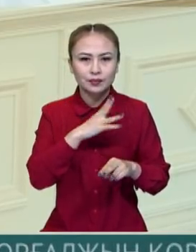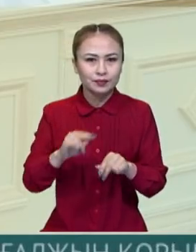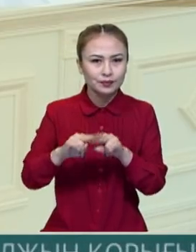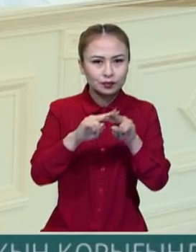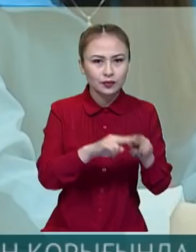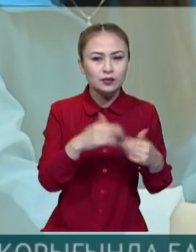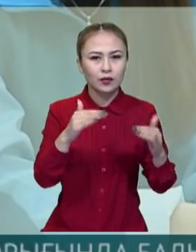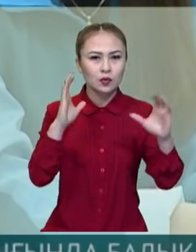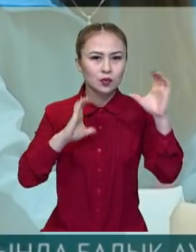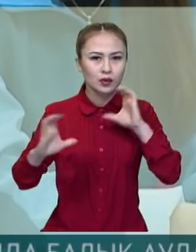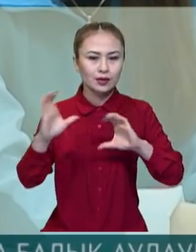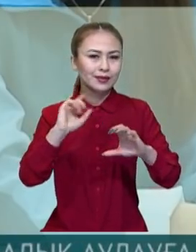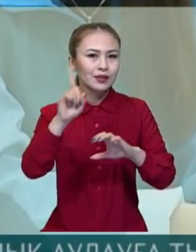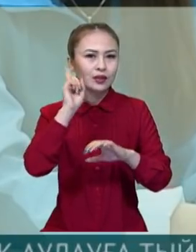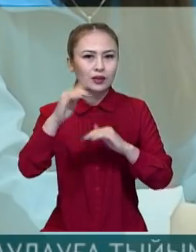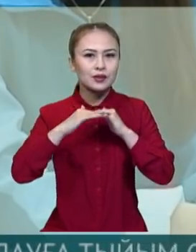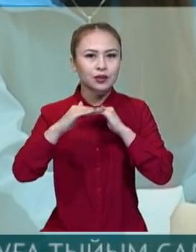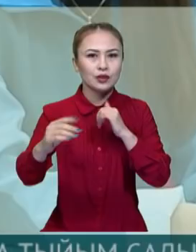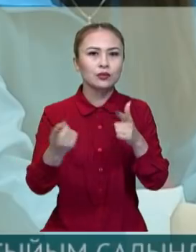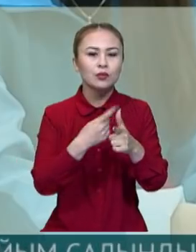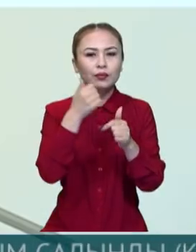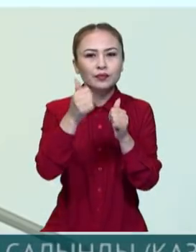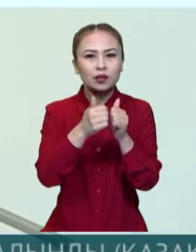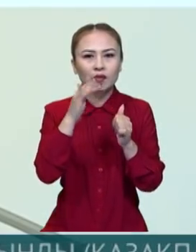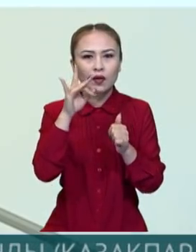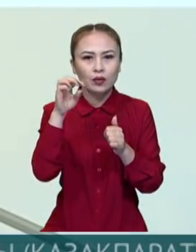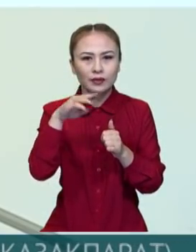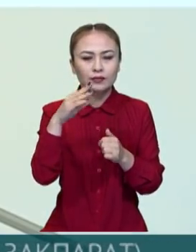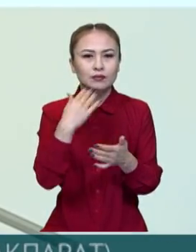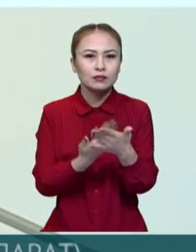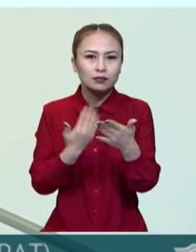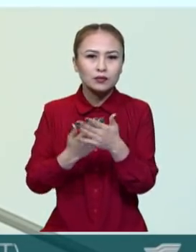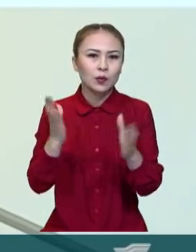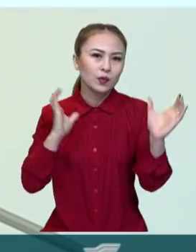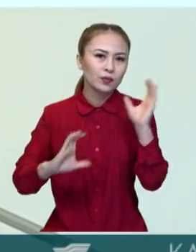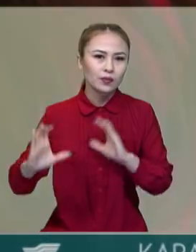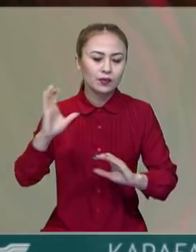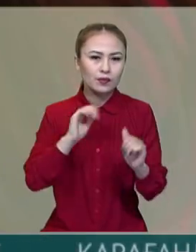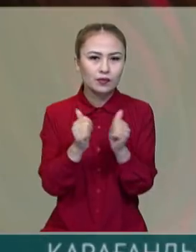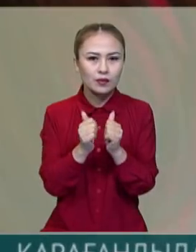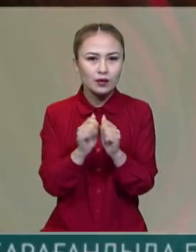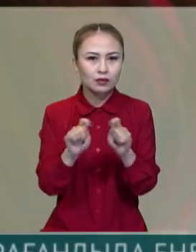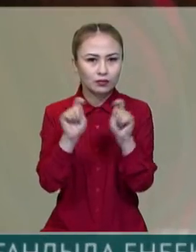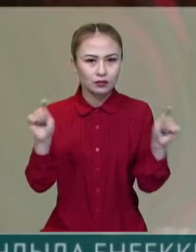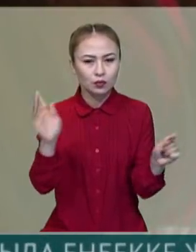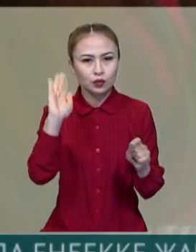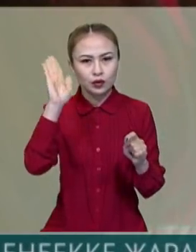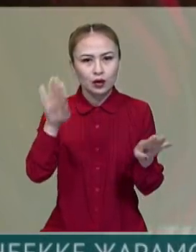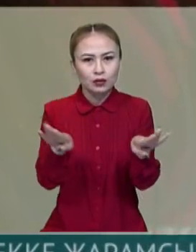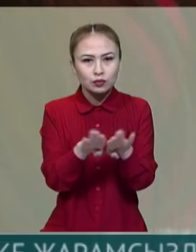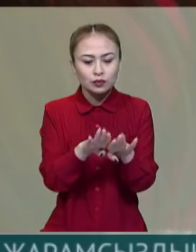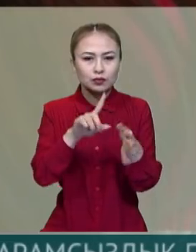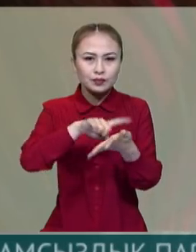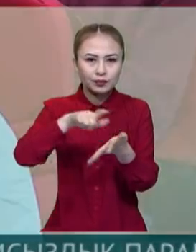теңге бөлінді. Жергілікті студенттердің жасыл елге жақын болу үшін фронт кеңсе жергілікті университет жанынан ашылды.